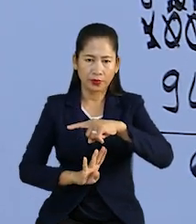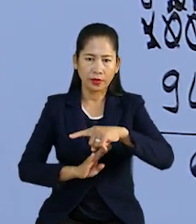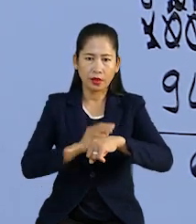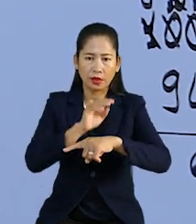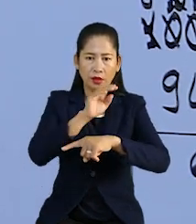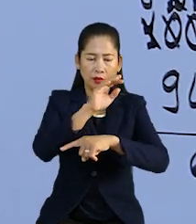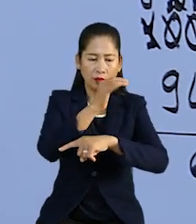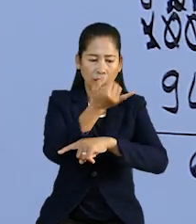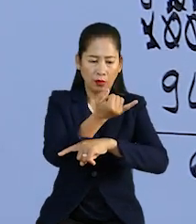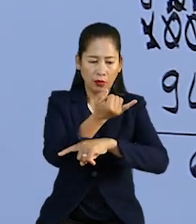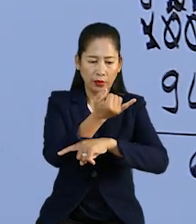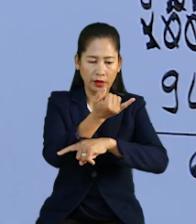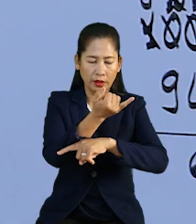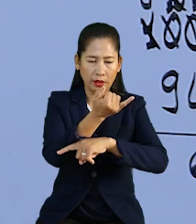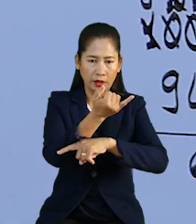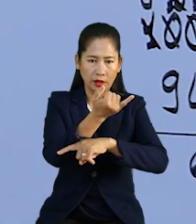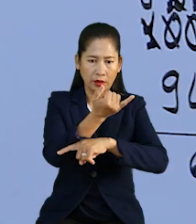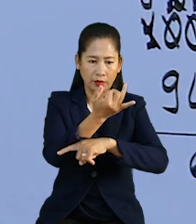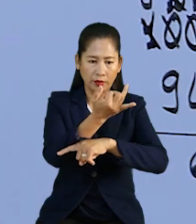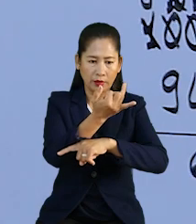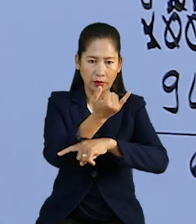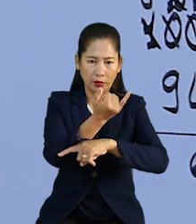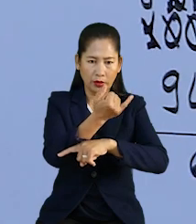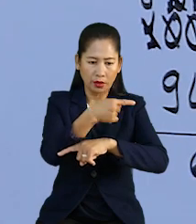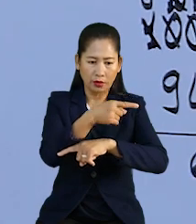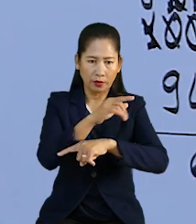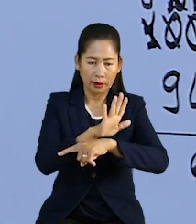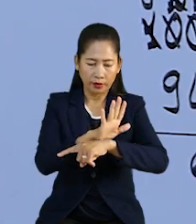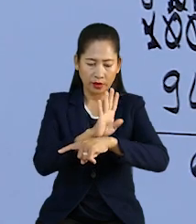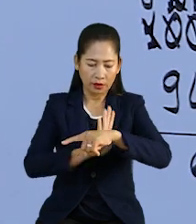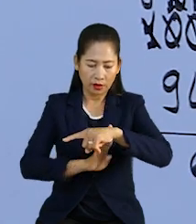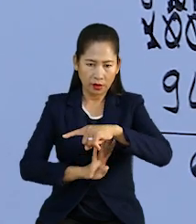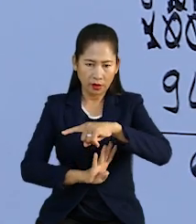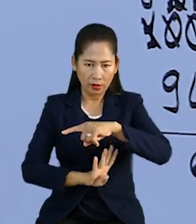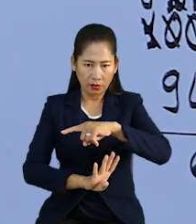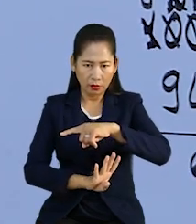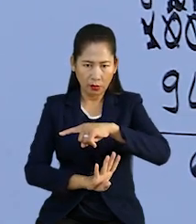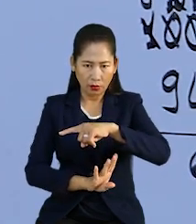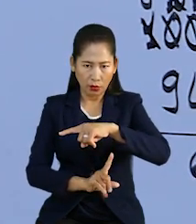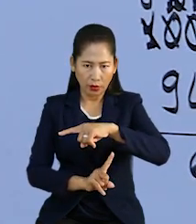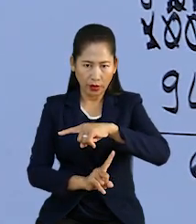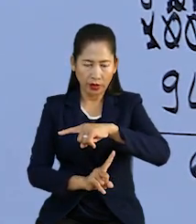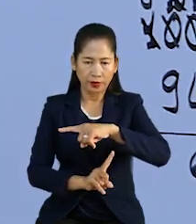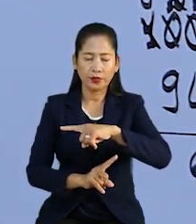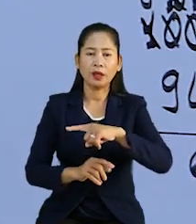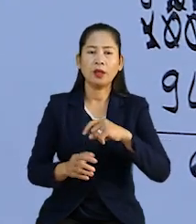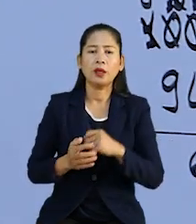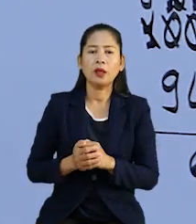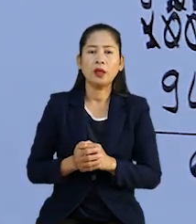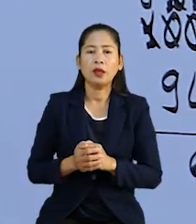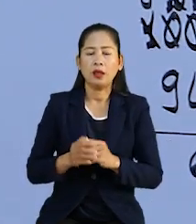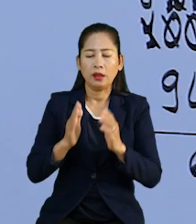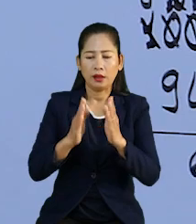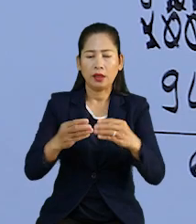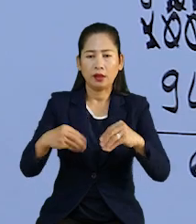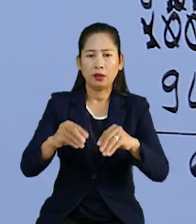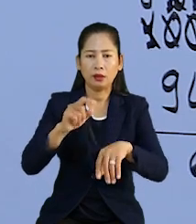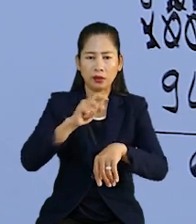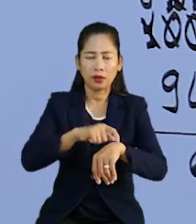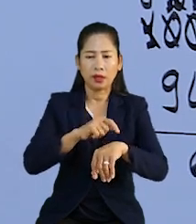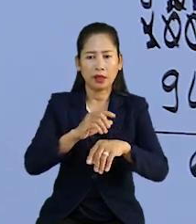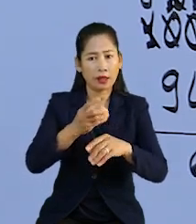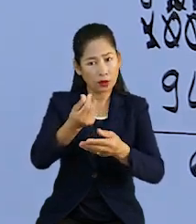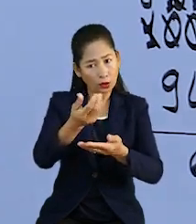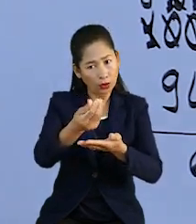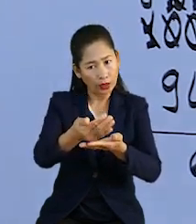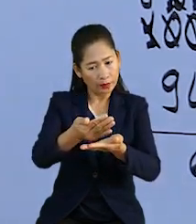bốn. Tùng mơn phạm phí, phạm mùi đọc vào mùi nè sao mùi. Đúng chứng? Nè lụa này là cá, ta áp lùi